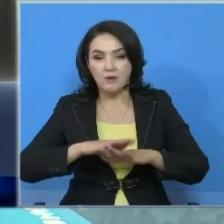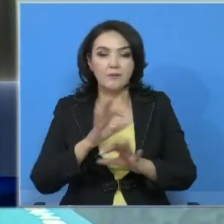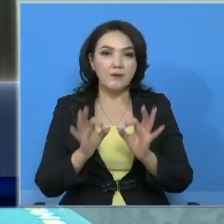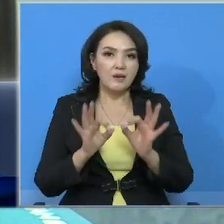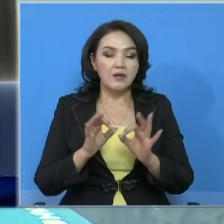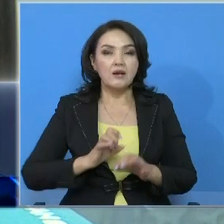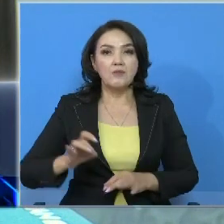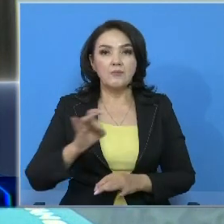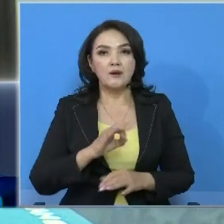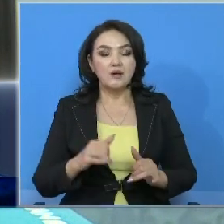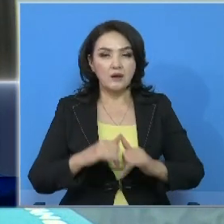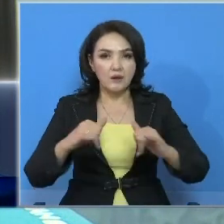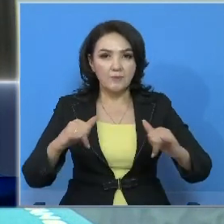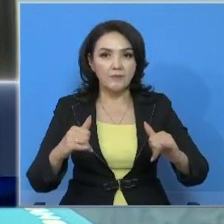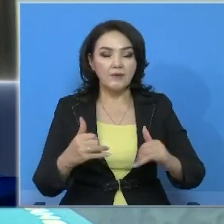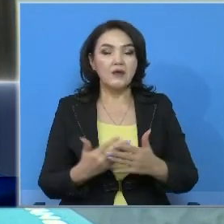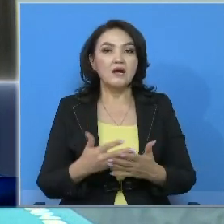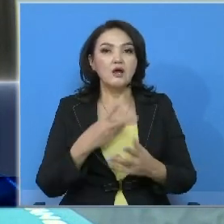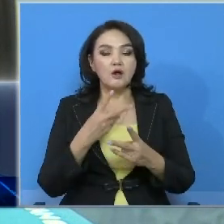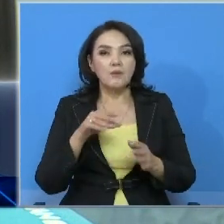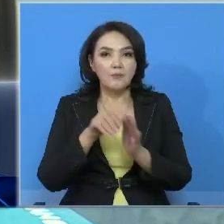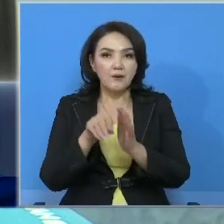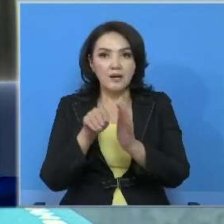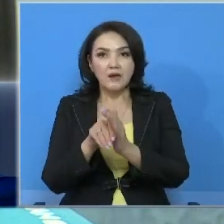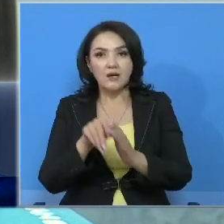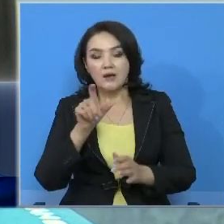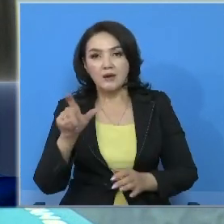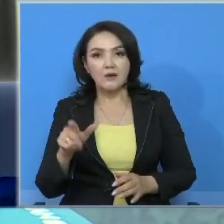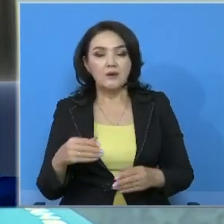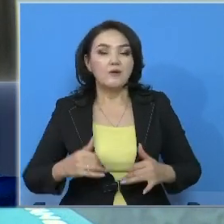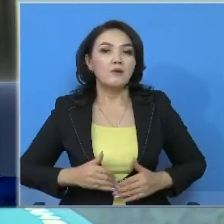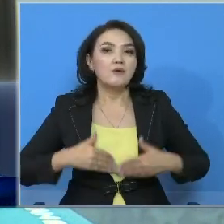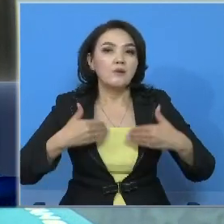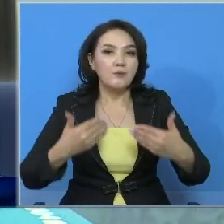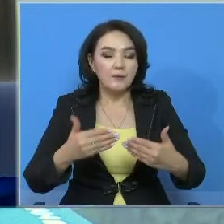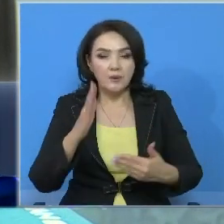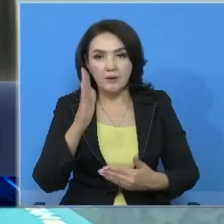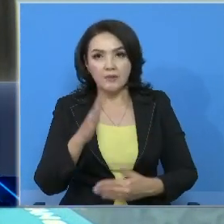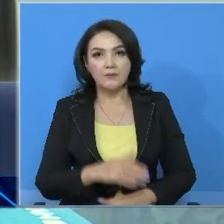мен республиканың нығаюына елеулі үлес қосқан азаматтарға құрмет көрсетілетін болады.